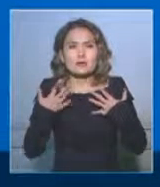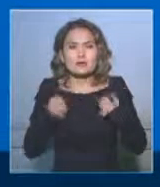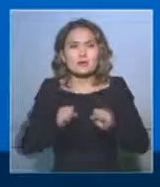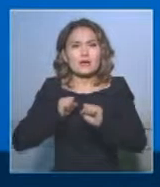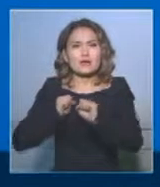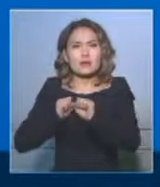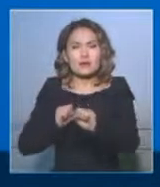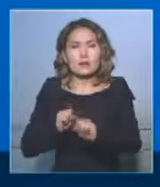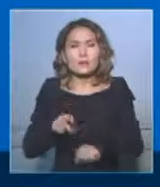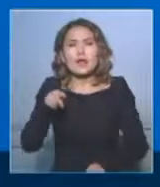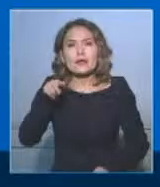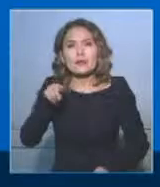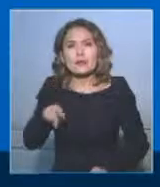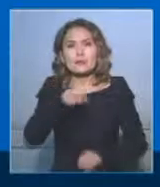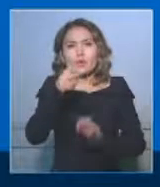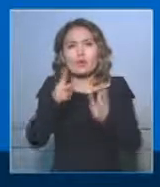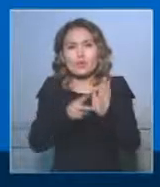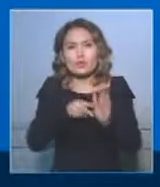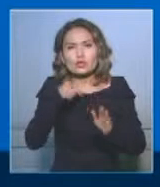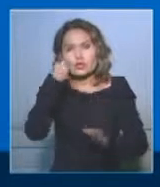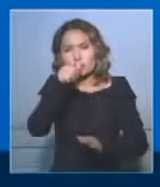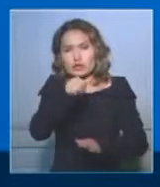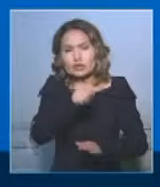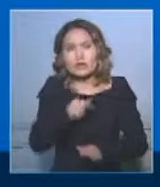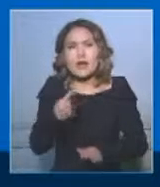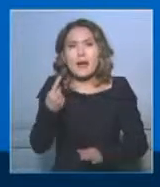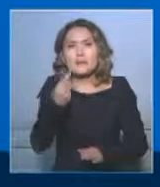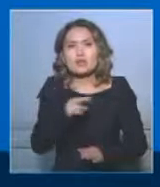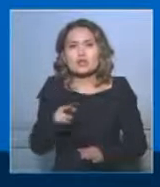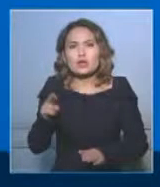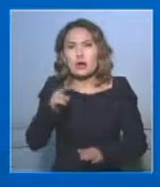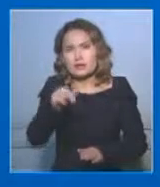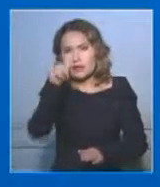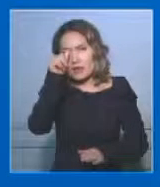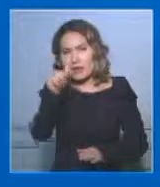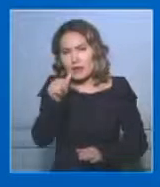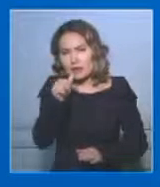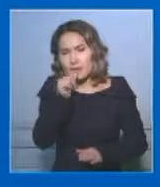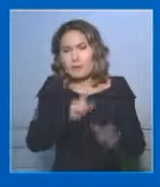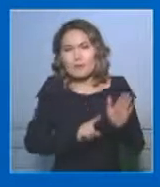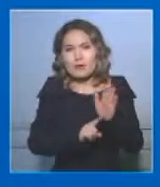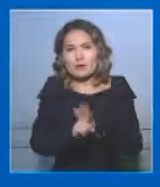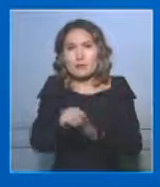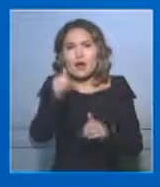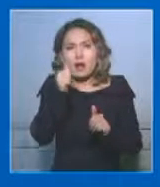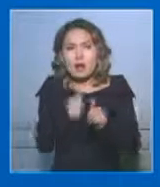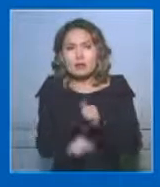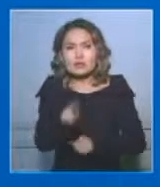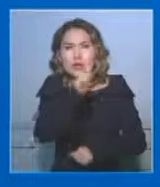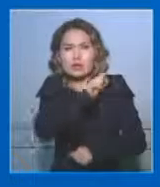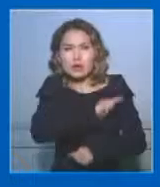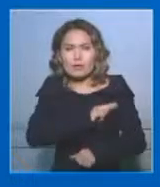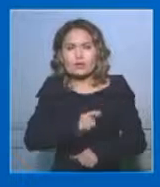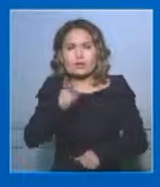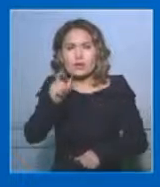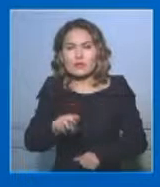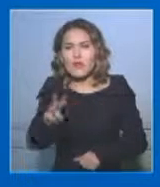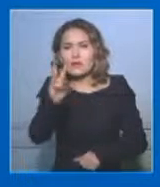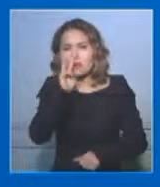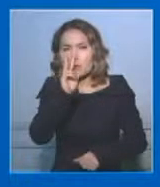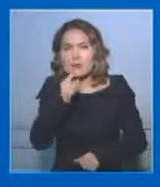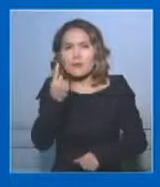жылдың 1 қаңтарынан бастап күшіне енеді. Ол жылдар бойы қорын ұлғайтып отырады. Сондықтан жұмыссыз қарапайым халық үшін де, жұмыс басты адам